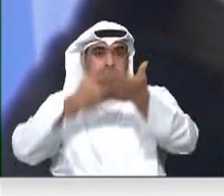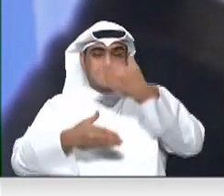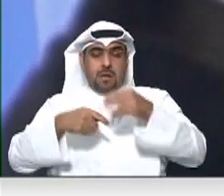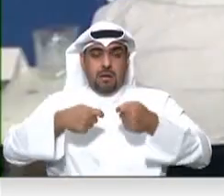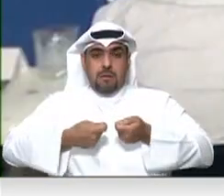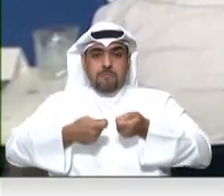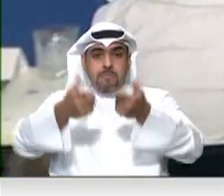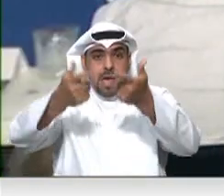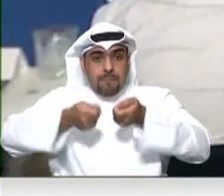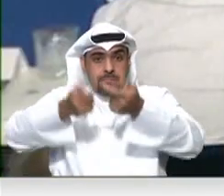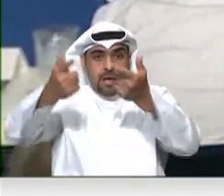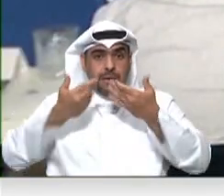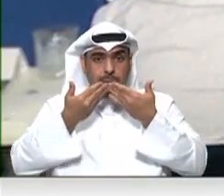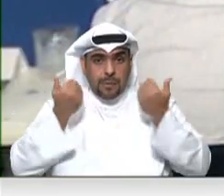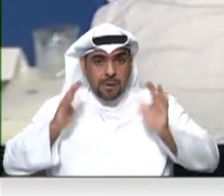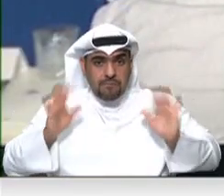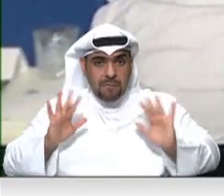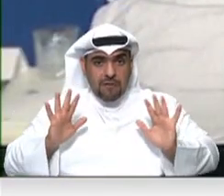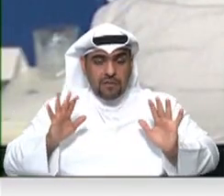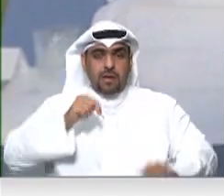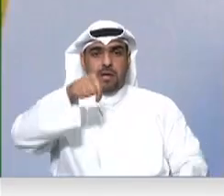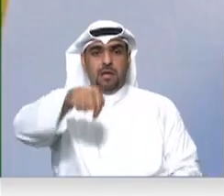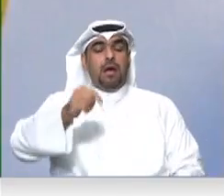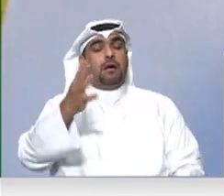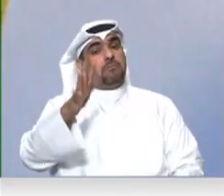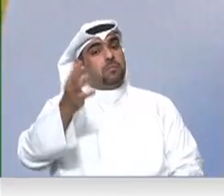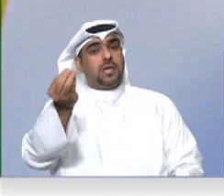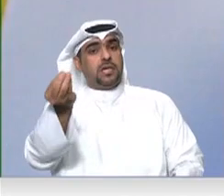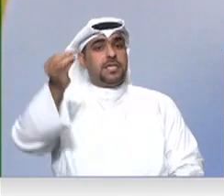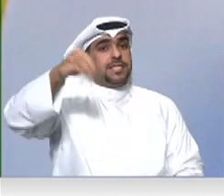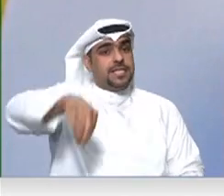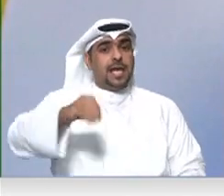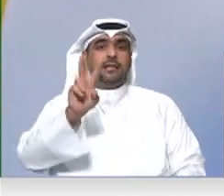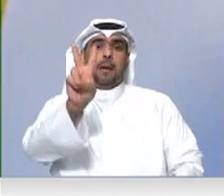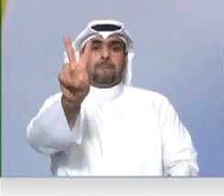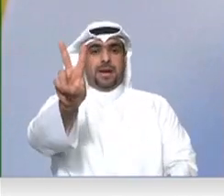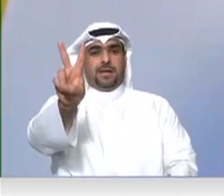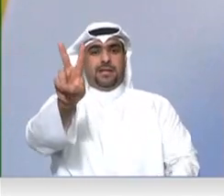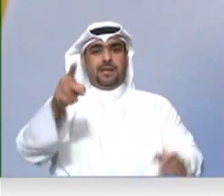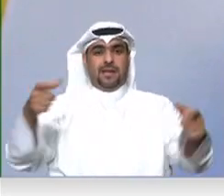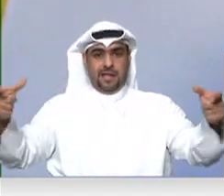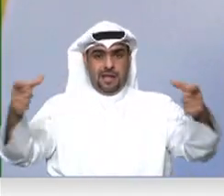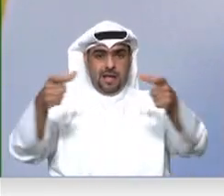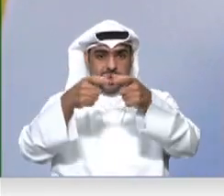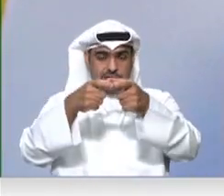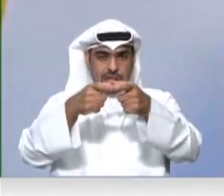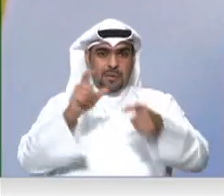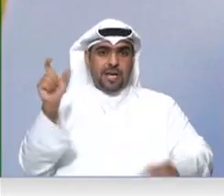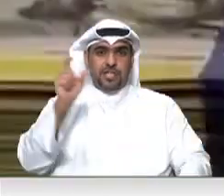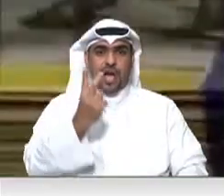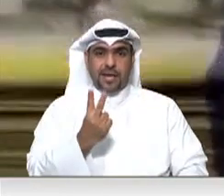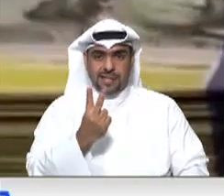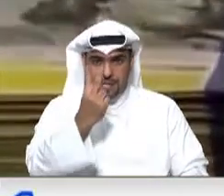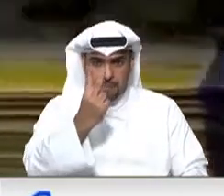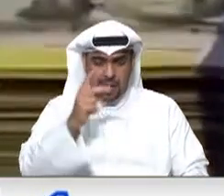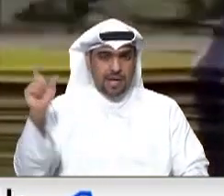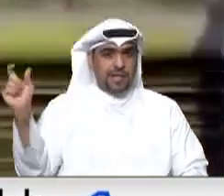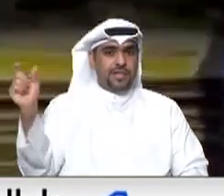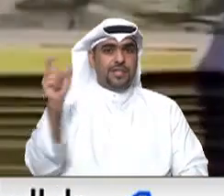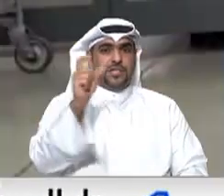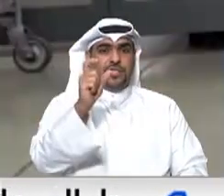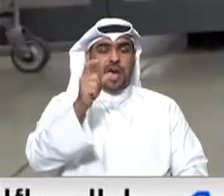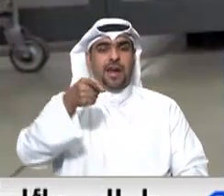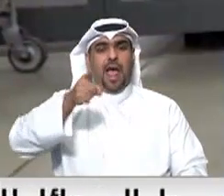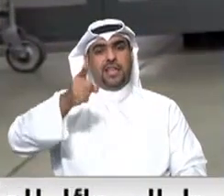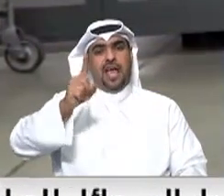اسعار الفائده مرتين اضافيتين هذا العام خلال اجتماعات البنك المرتقبه شهر يوليو ونوفمبر المقبلين مما سيكون له